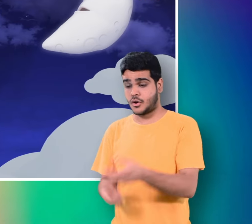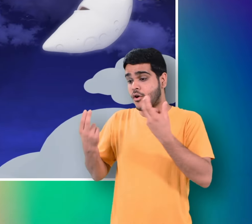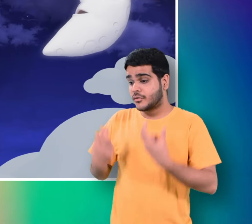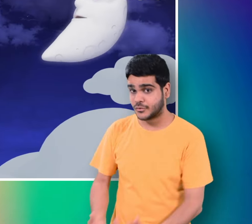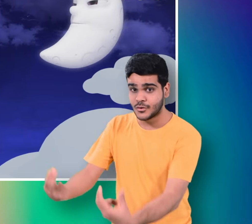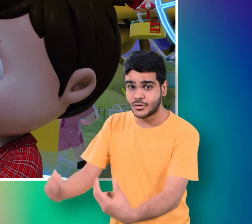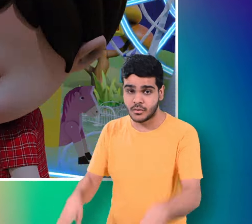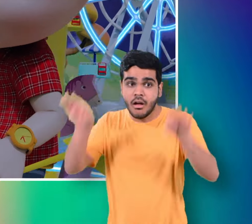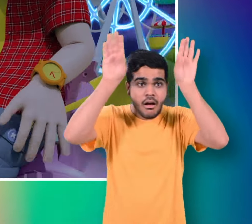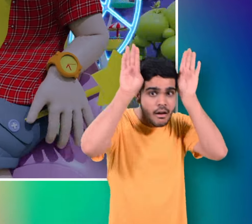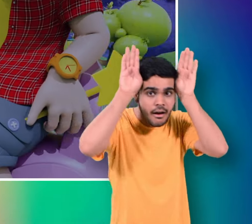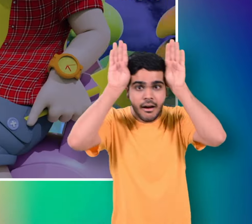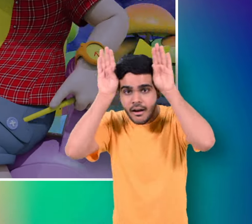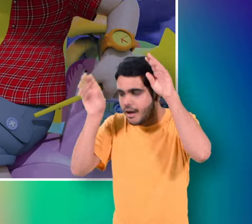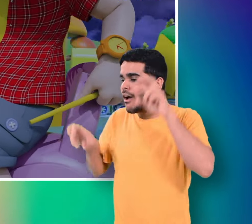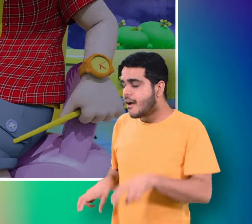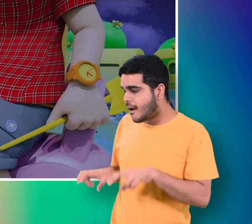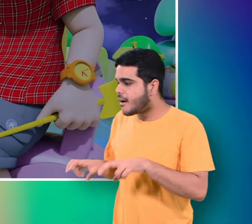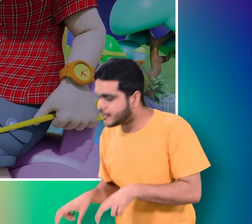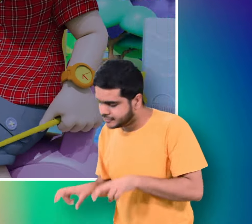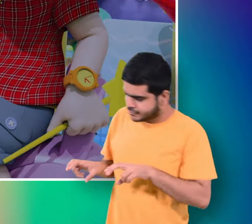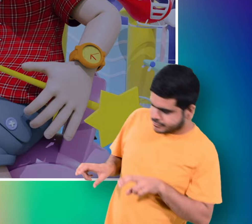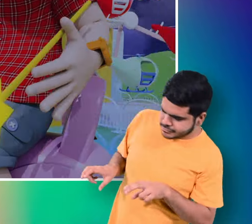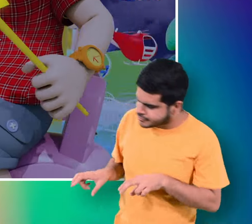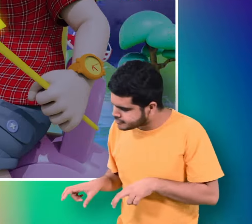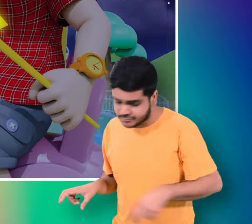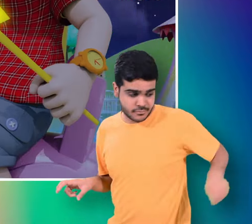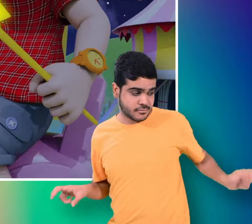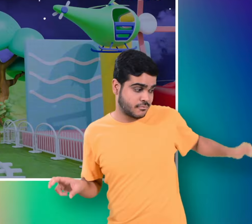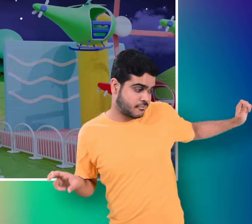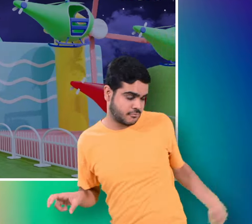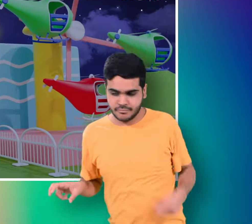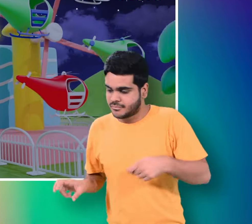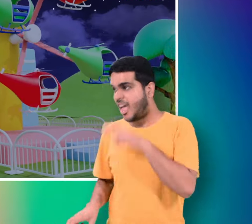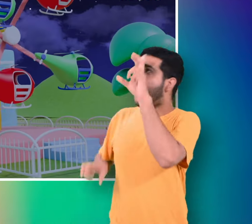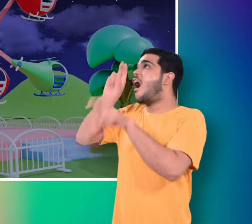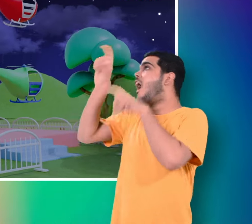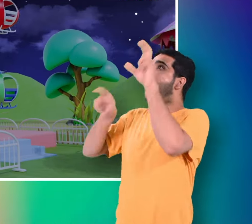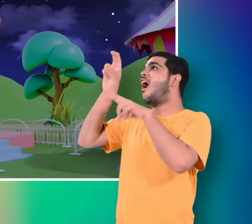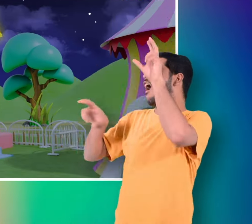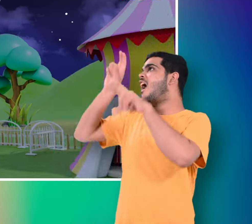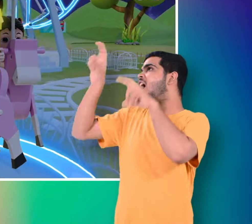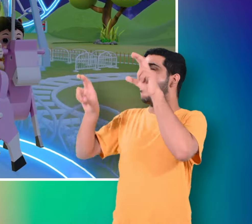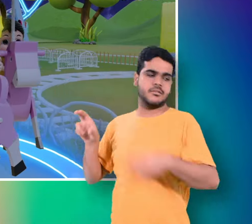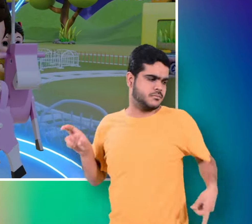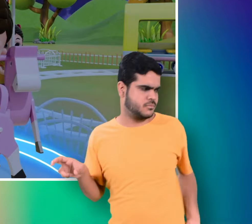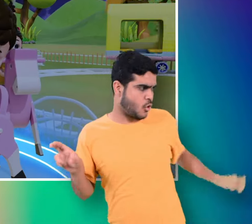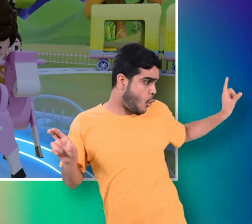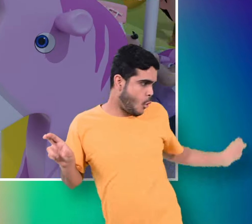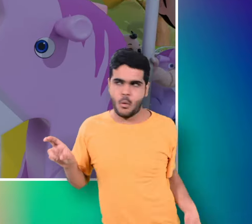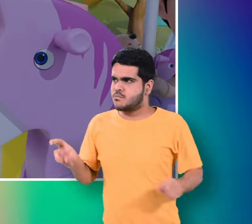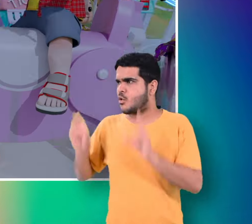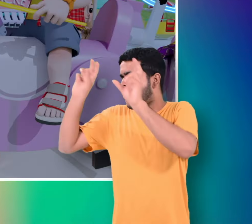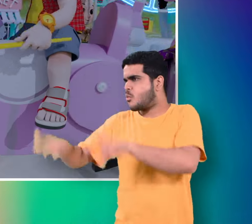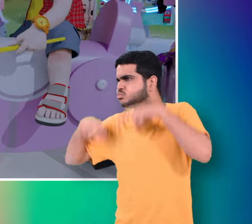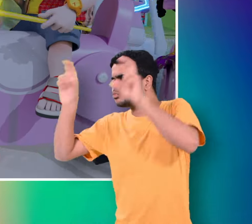लकड़ी की काटी काटी पे घोड़ा घोड़े की दम पे जो मारा